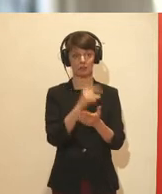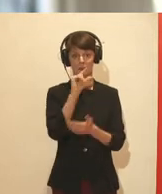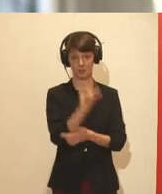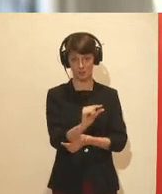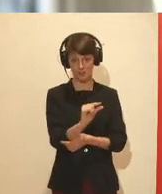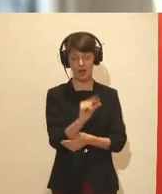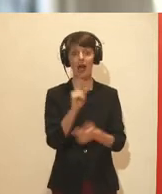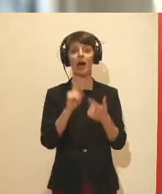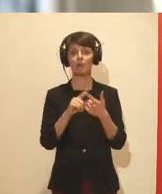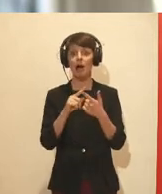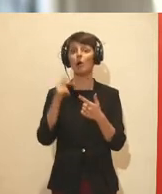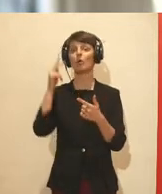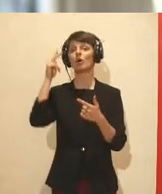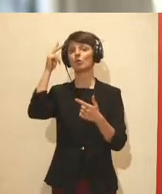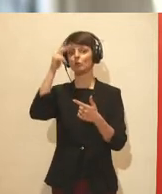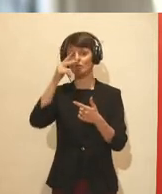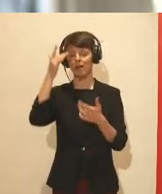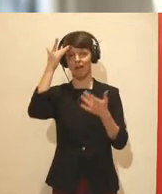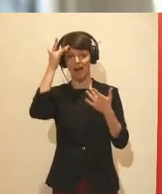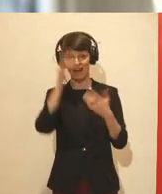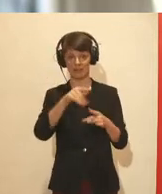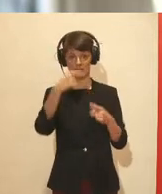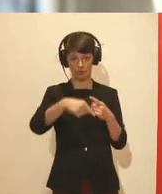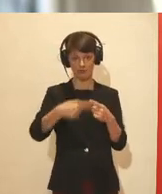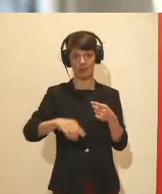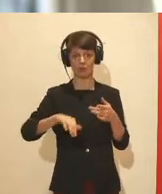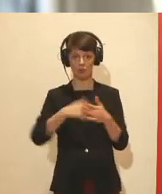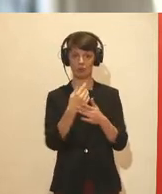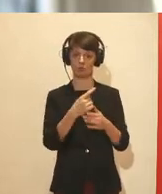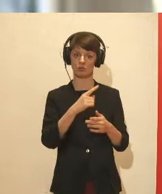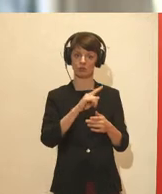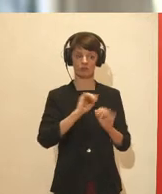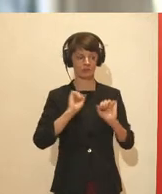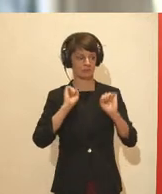social recognition and i think